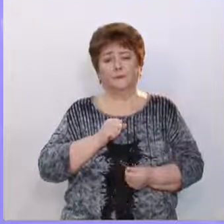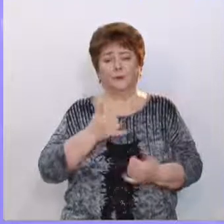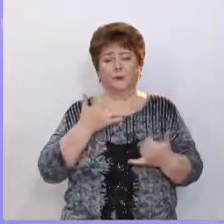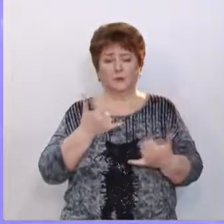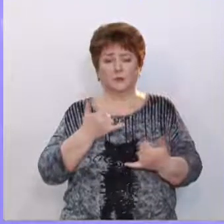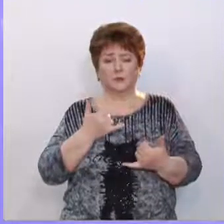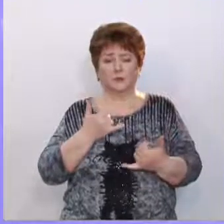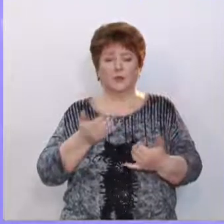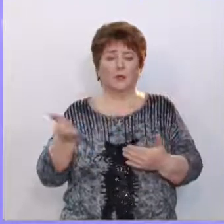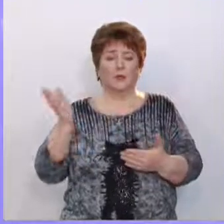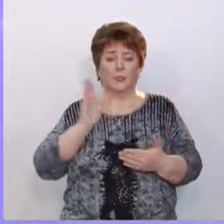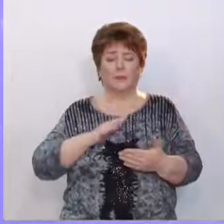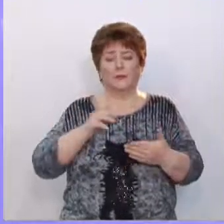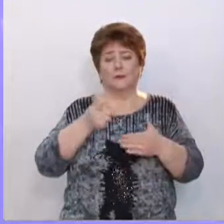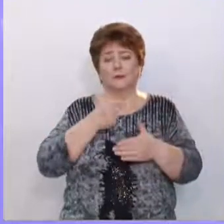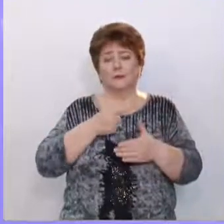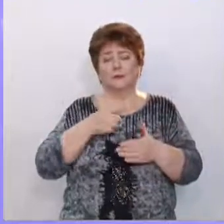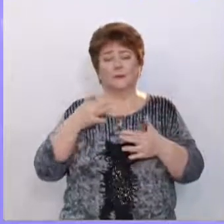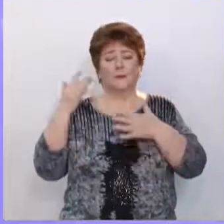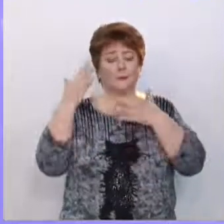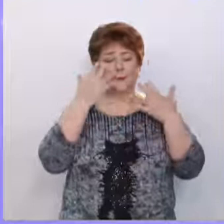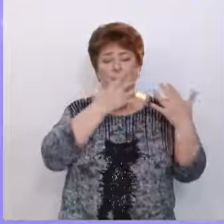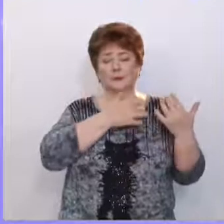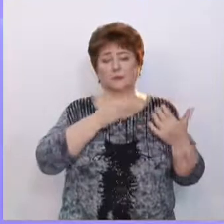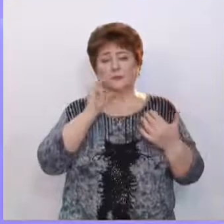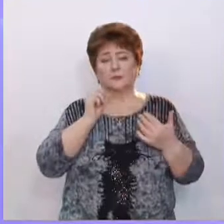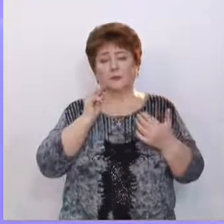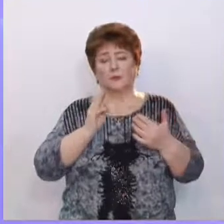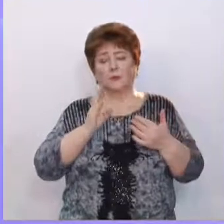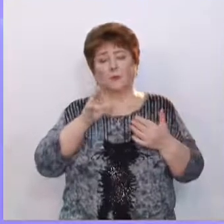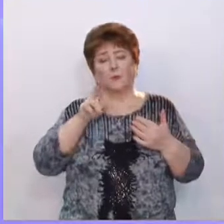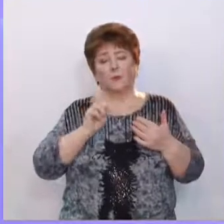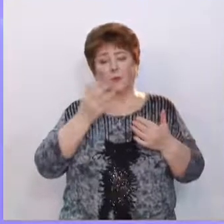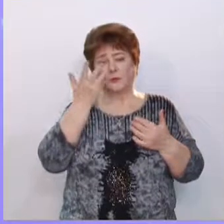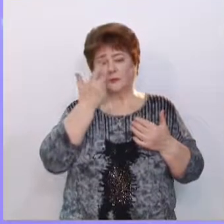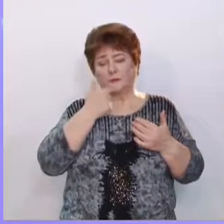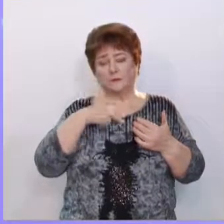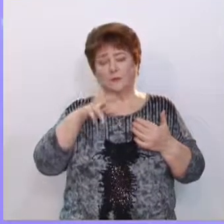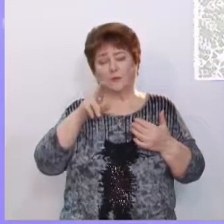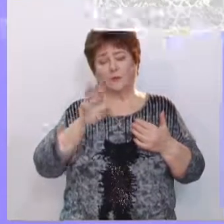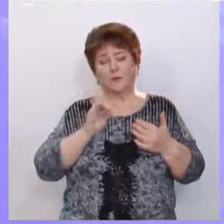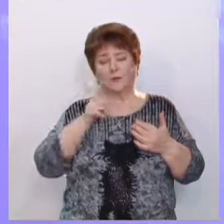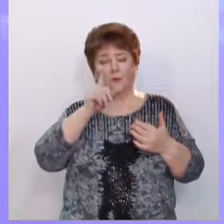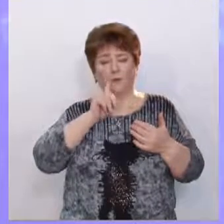А теперь давайте назовем признаки существительных по цвету и по